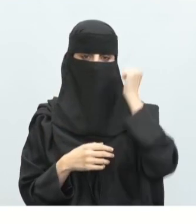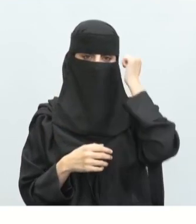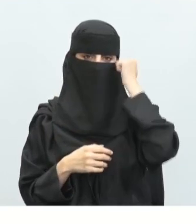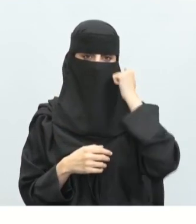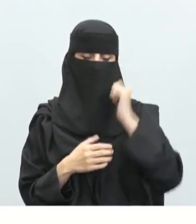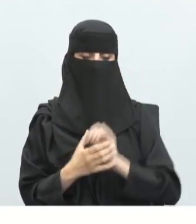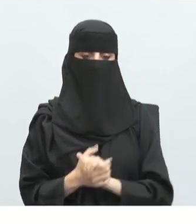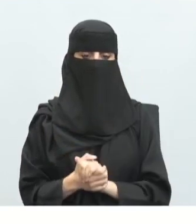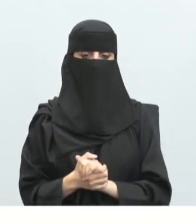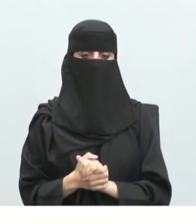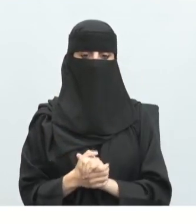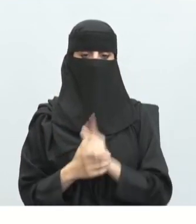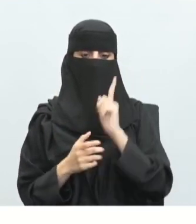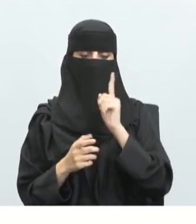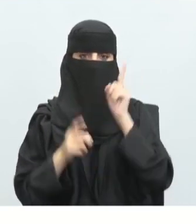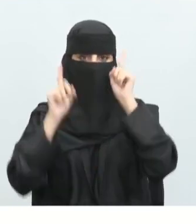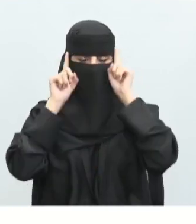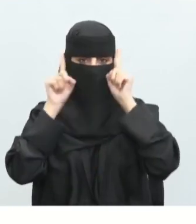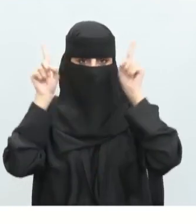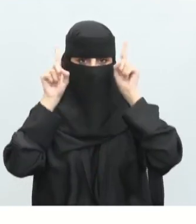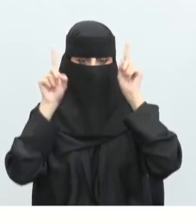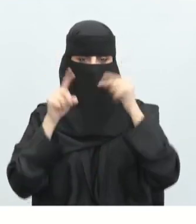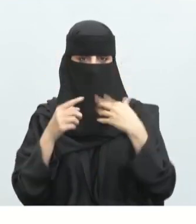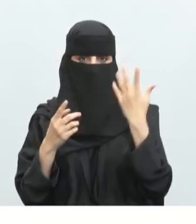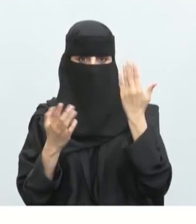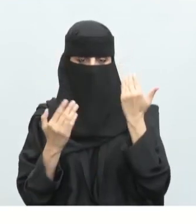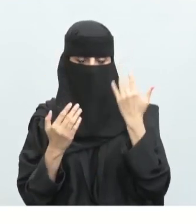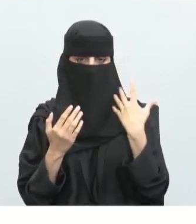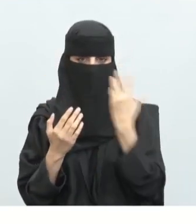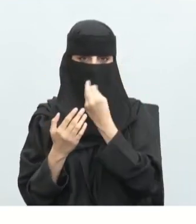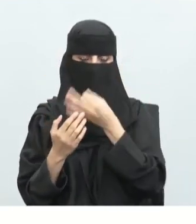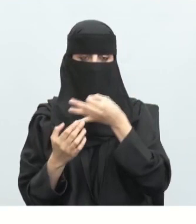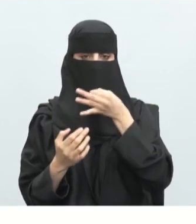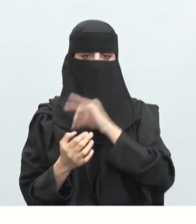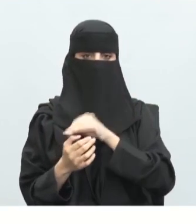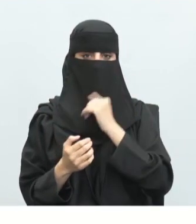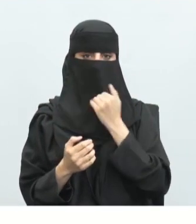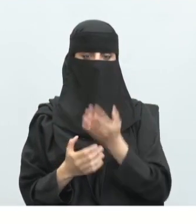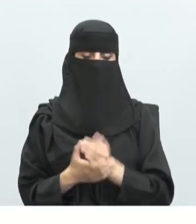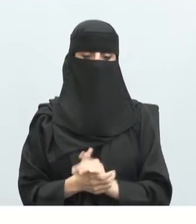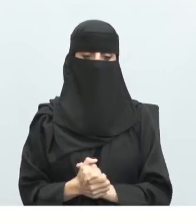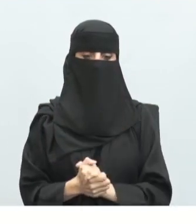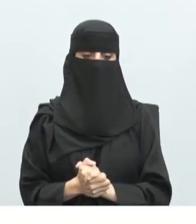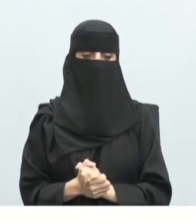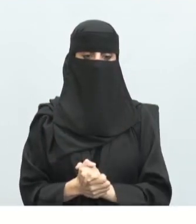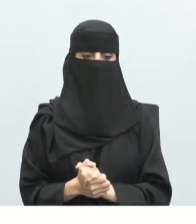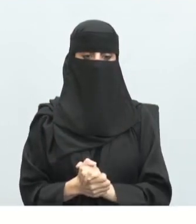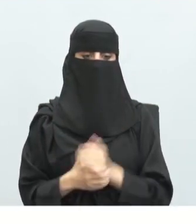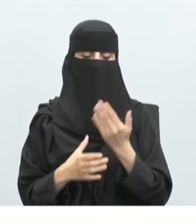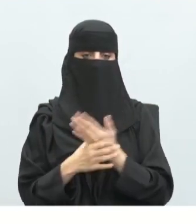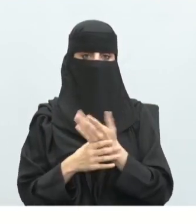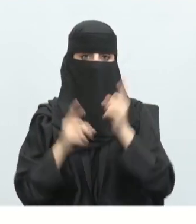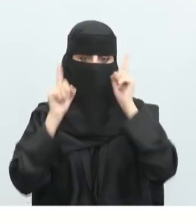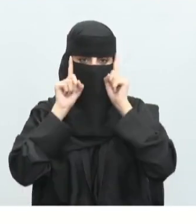لاحتقان اعجابه بقرنيه لم يفده شيئا اذ ان